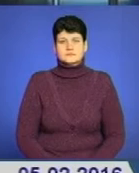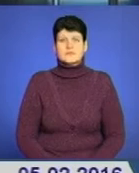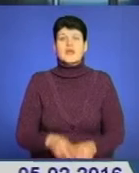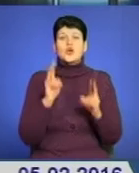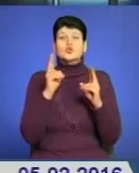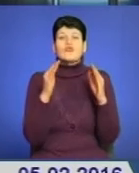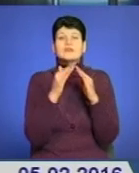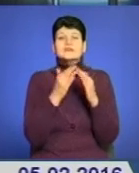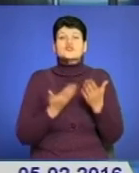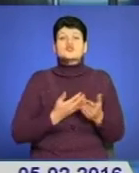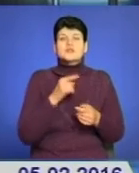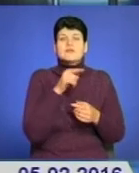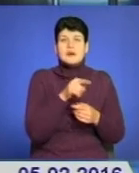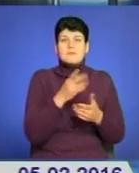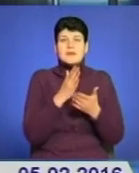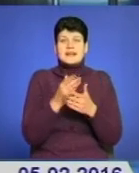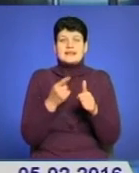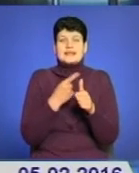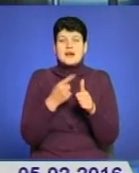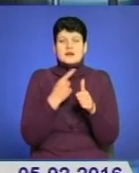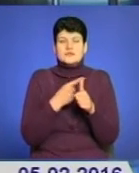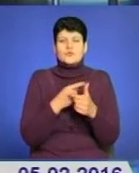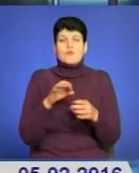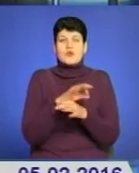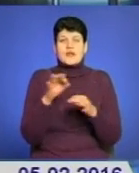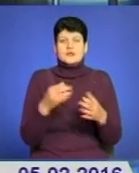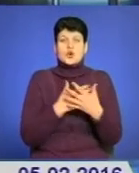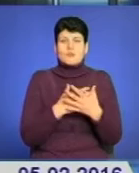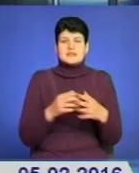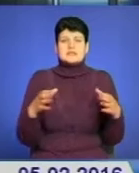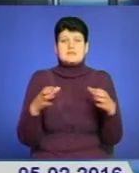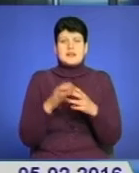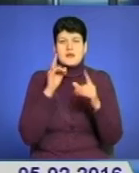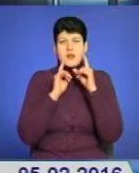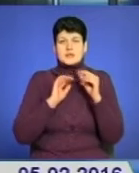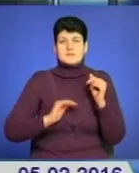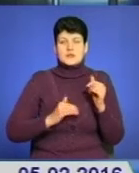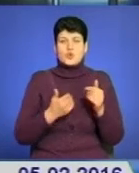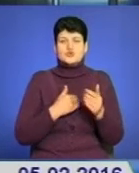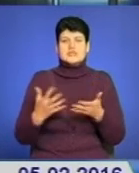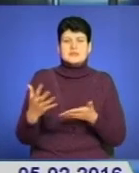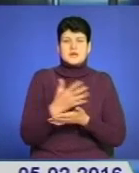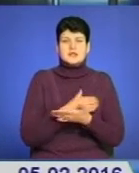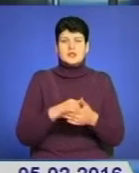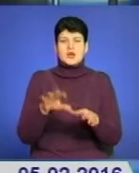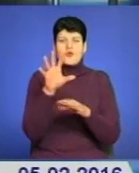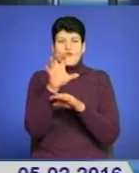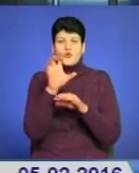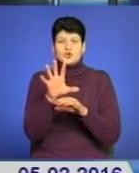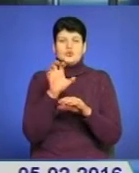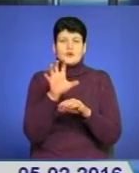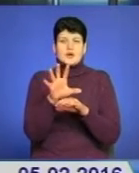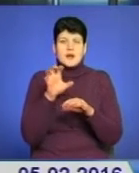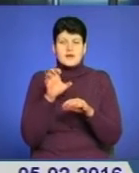Хто в Хатинці живе? Таку назву має проект громадської спілки «Рада бізнесу Тернопілля». Активісти хочуть зібрати фото пишних маєтків посадовців,